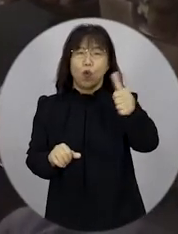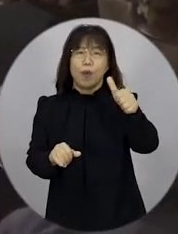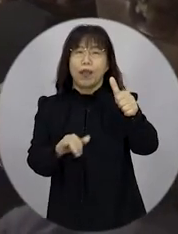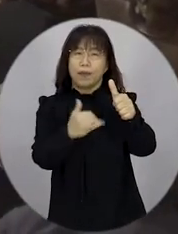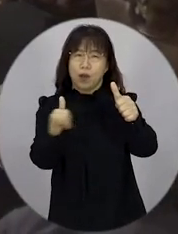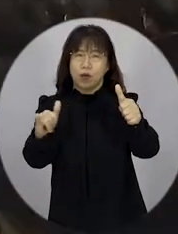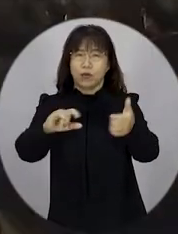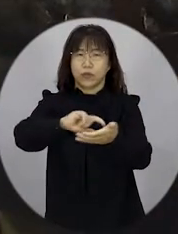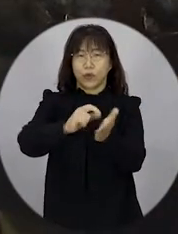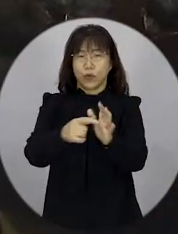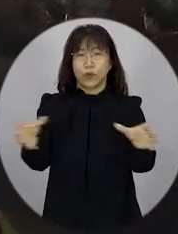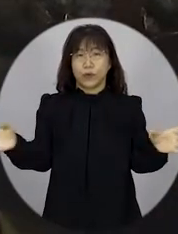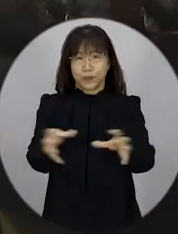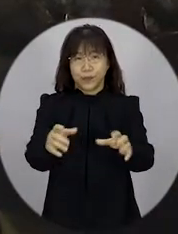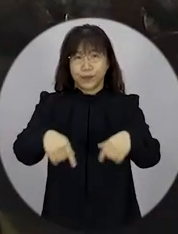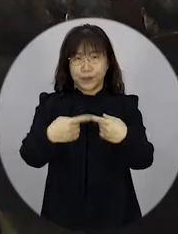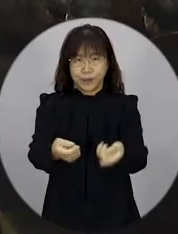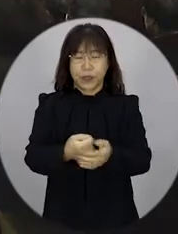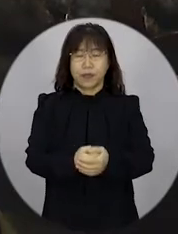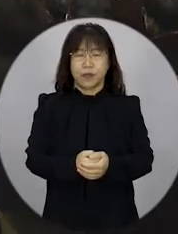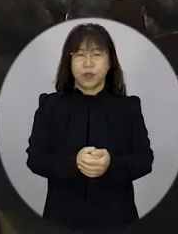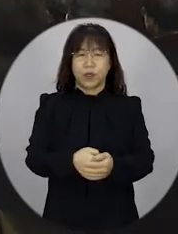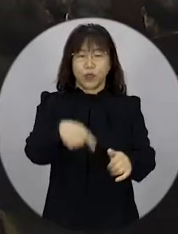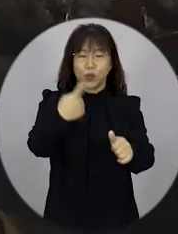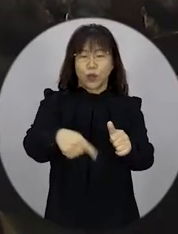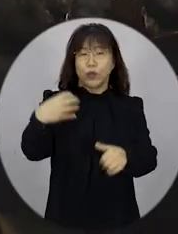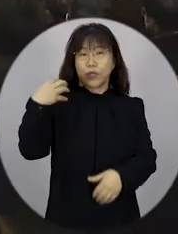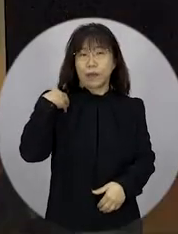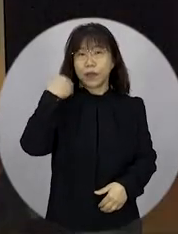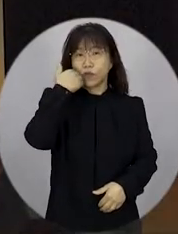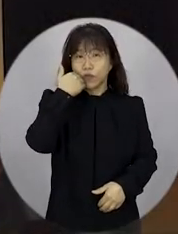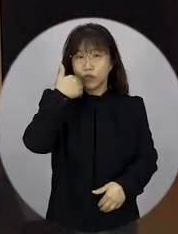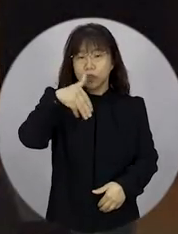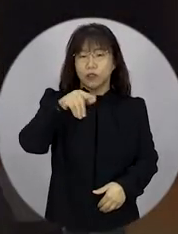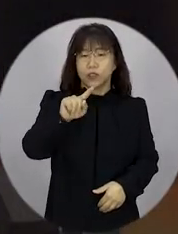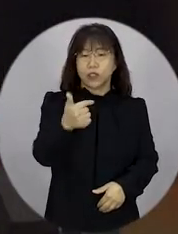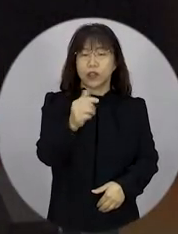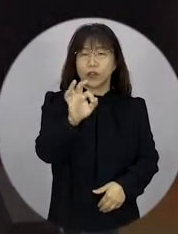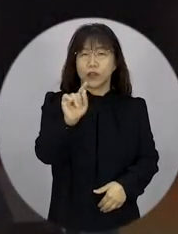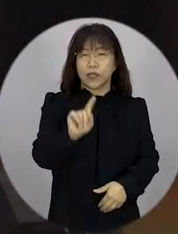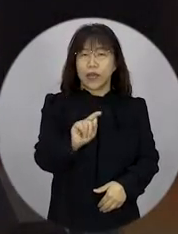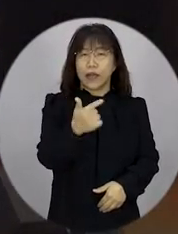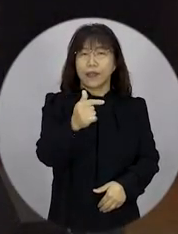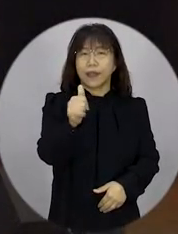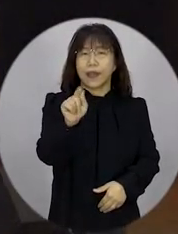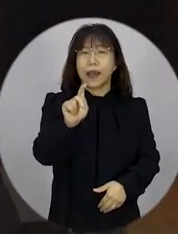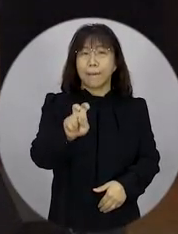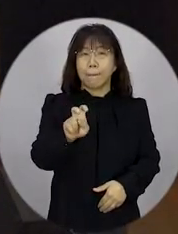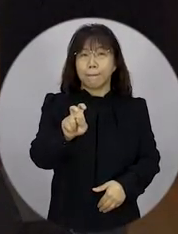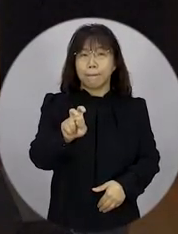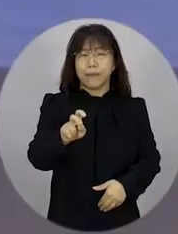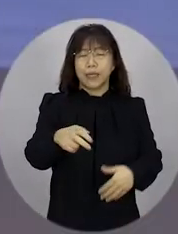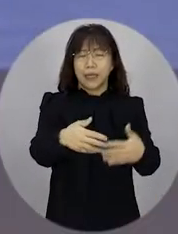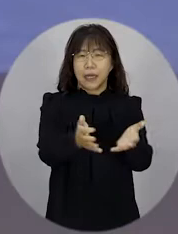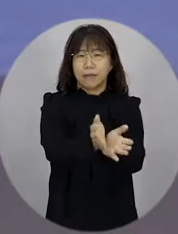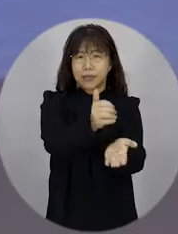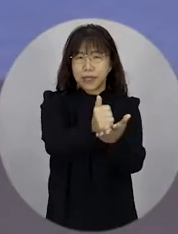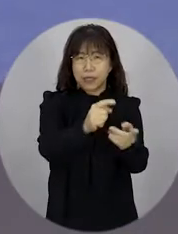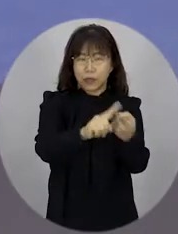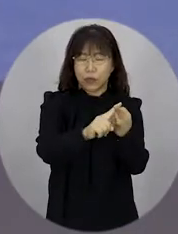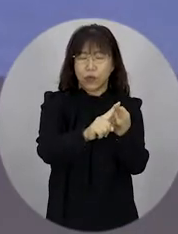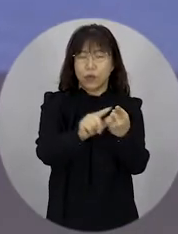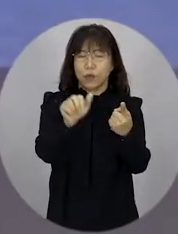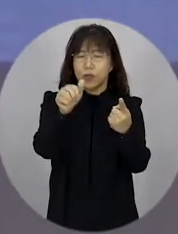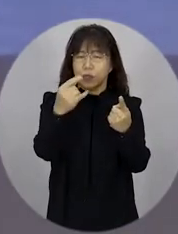참석했습니다. 교육에서는 전 천안함 함장이자 3.16 호국보훈연구소에서 안보 전문가로 활동하고